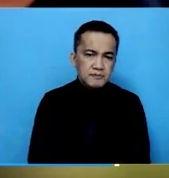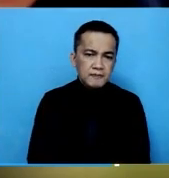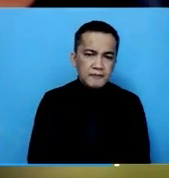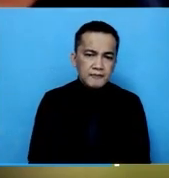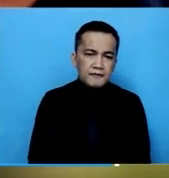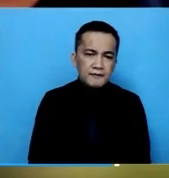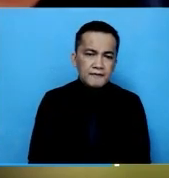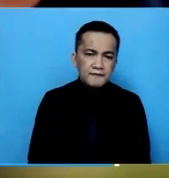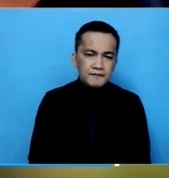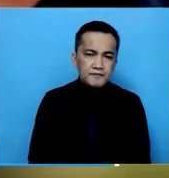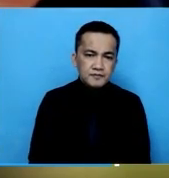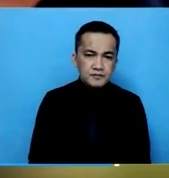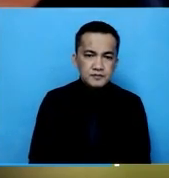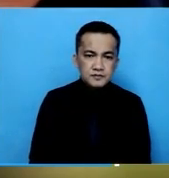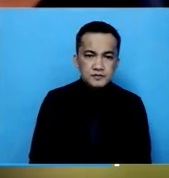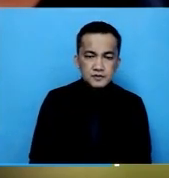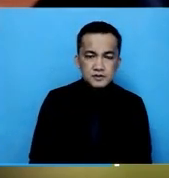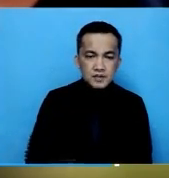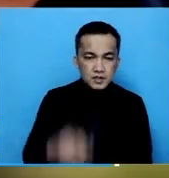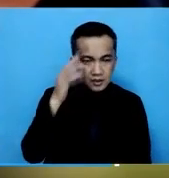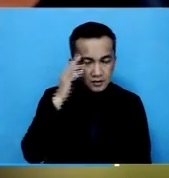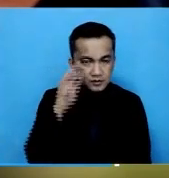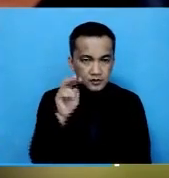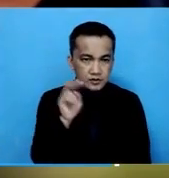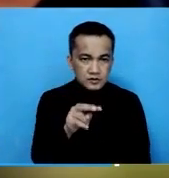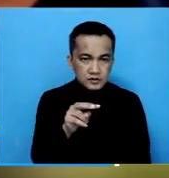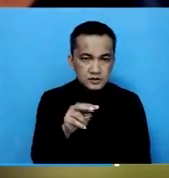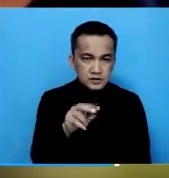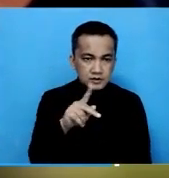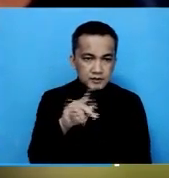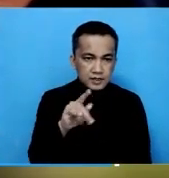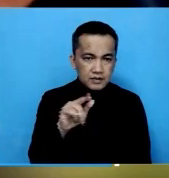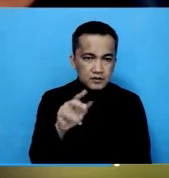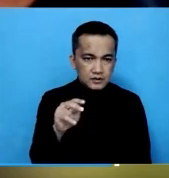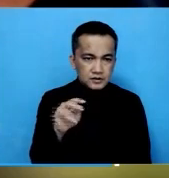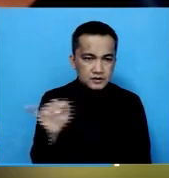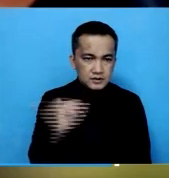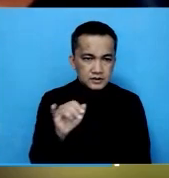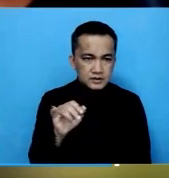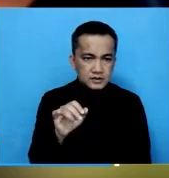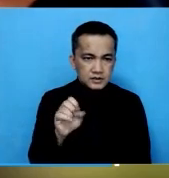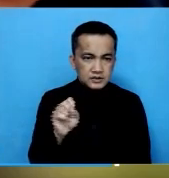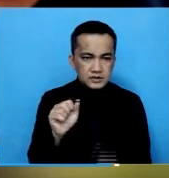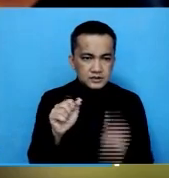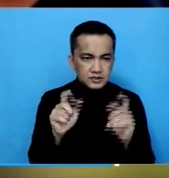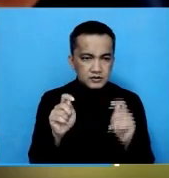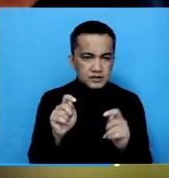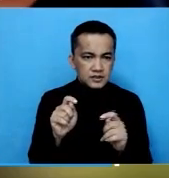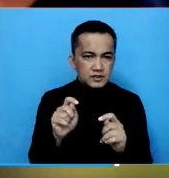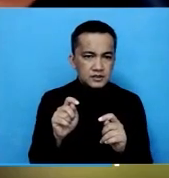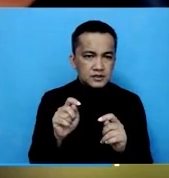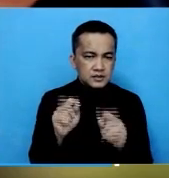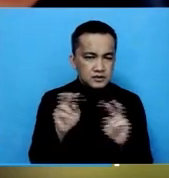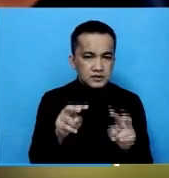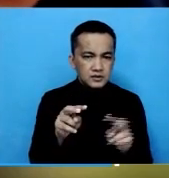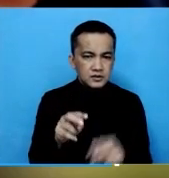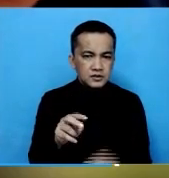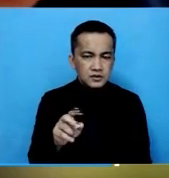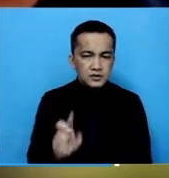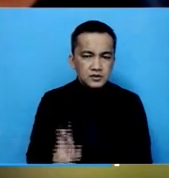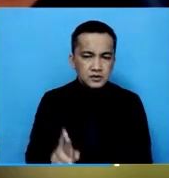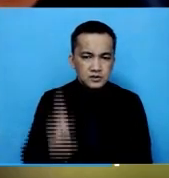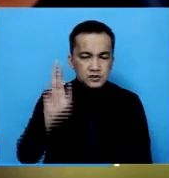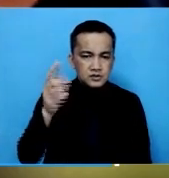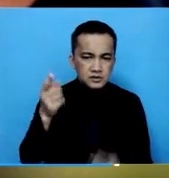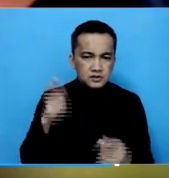Sa pagkakaalam ko, itong namataan sa Palawan ay parang parang sa Saturday pa. So ang pero yung launch naman